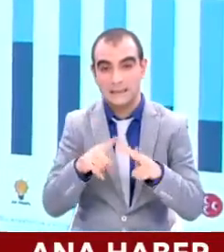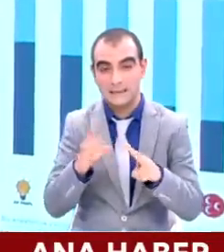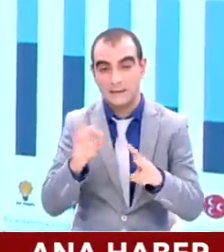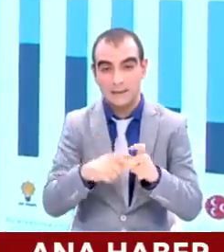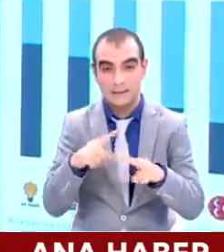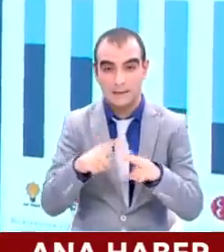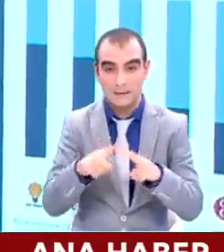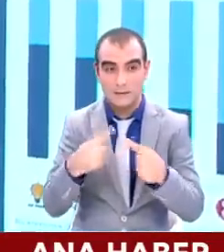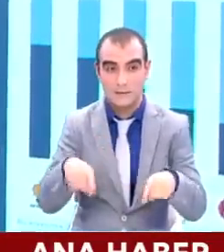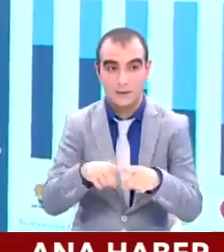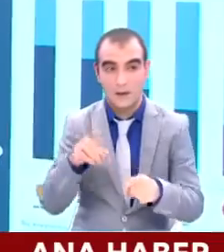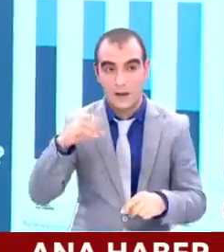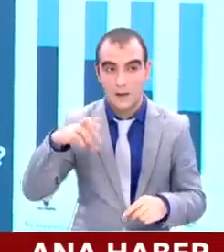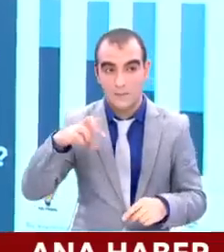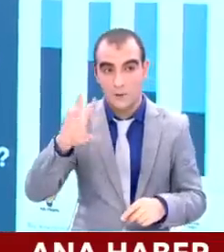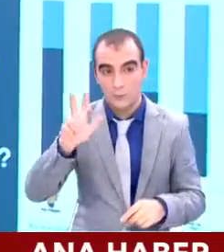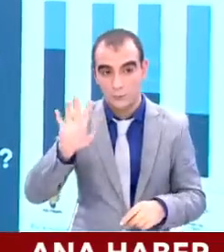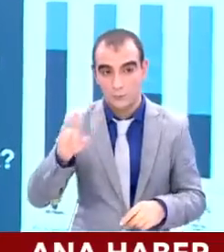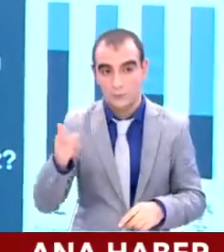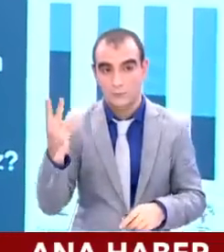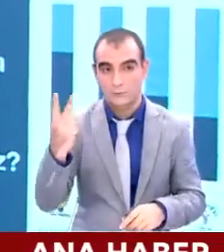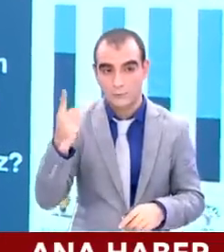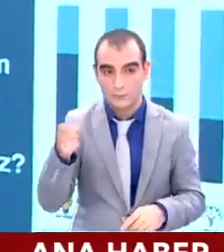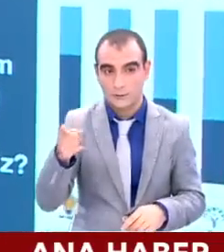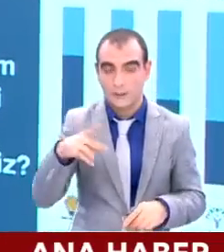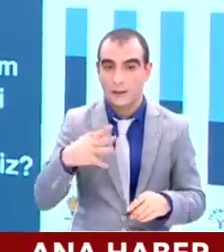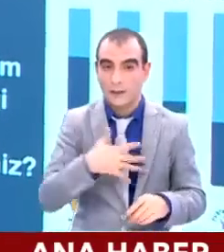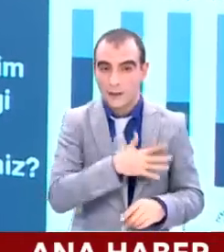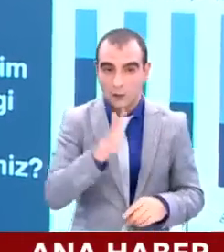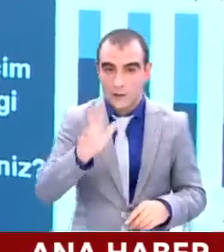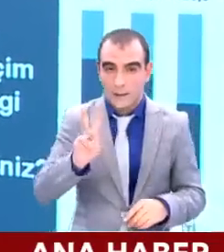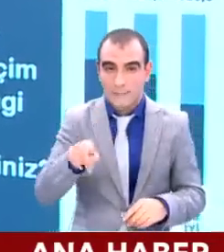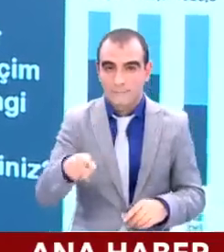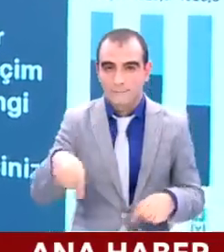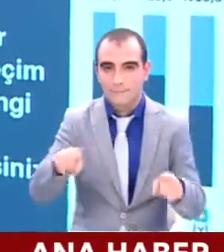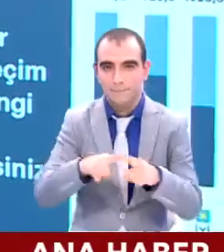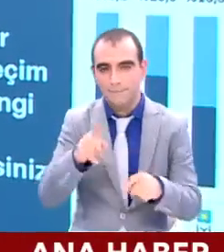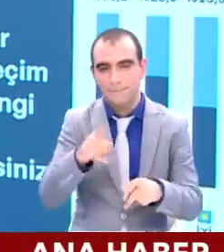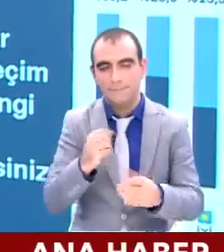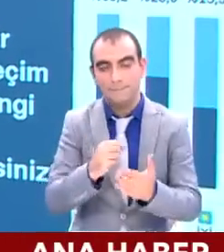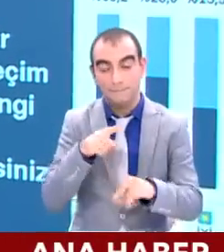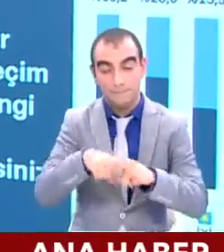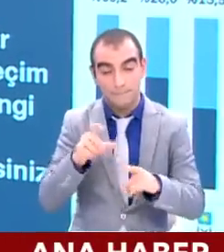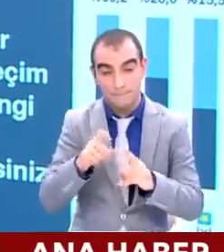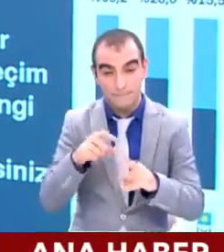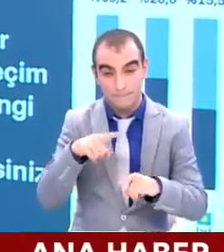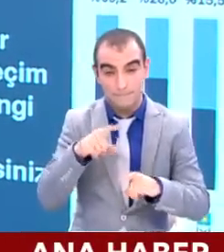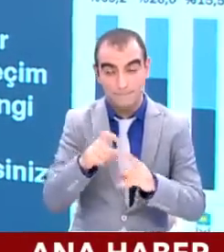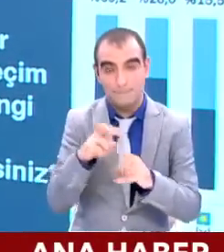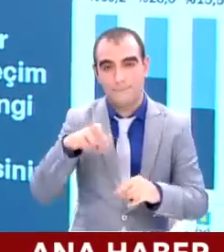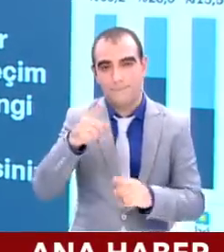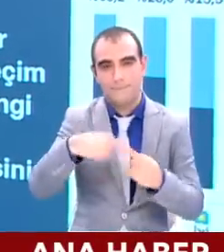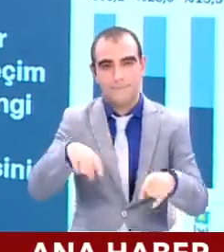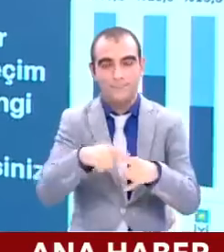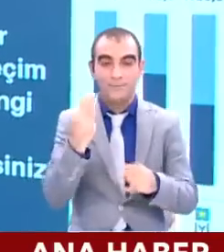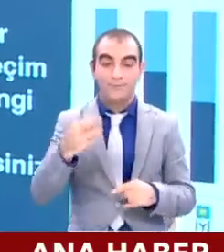partilere dağıtıldığında AK Parti %34,7 arkasında Cumhuriyet Halk Partisi 132.1 yeşil Sol parti %9,6